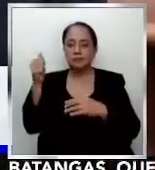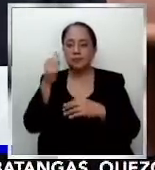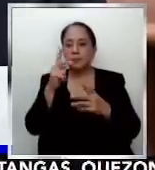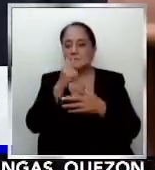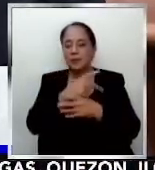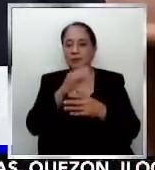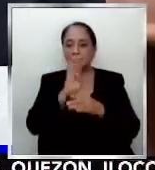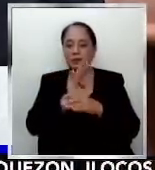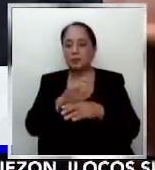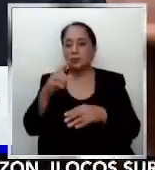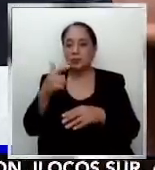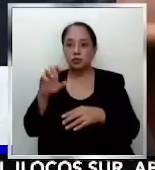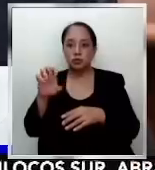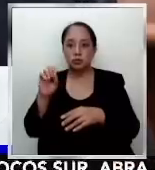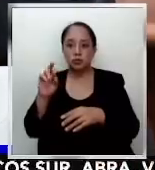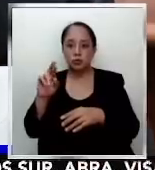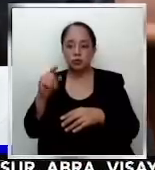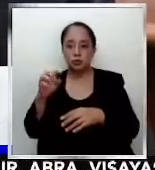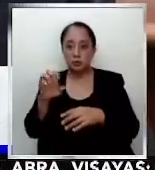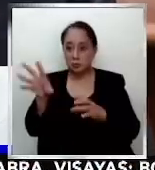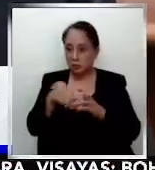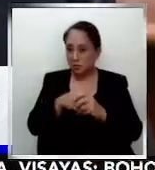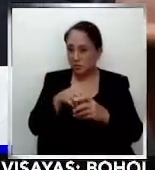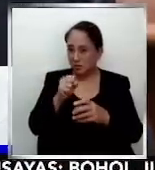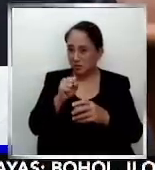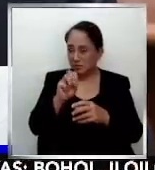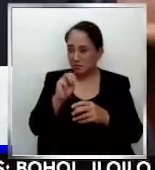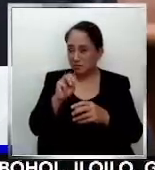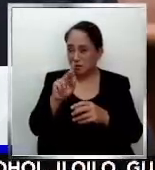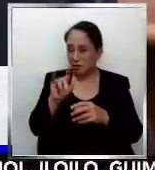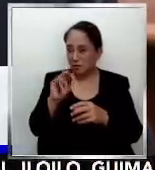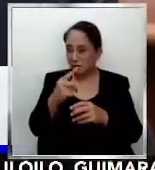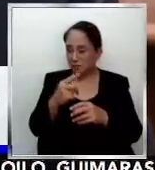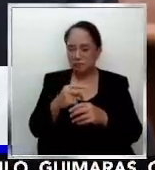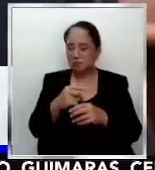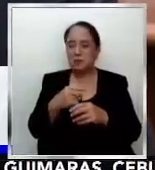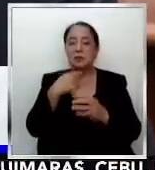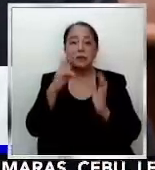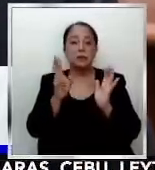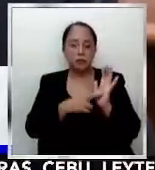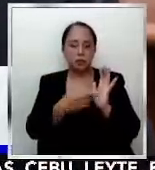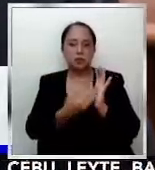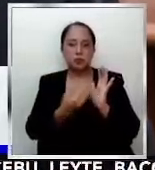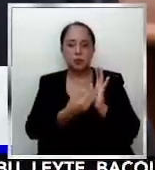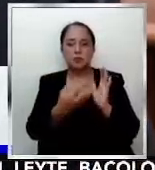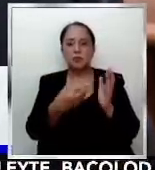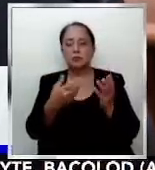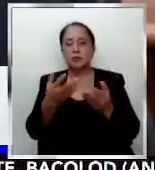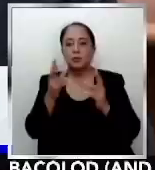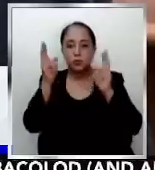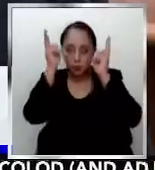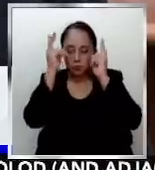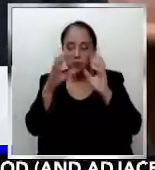Kulaste na sangkot siya sa smuggling. Dati nang kinwestiyon sa pagdinig ng Senado ang pagpaparelease niya ng shipment ng gulay ng isang kooperatiba